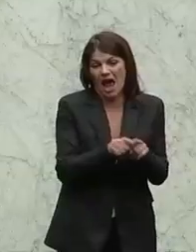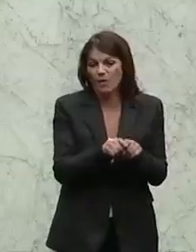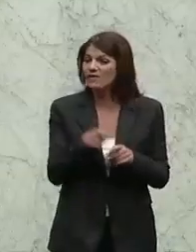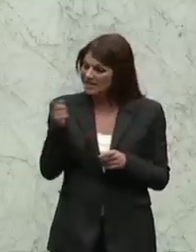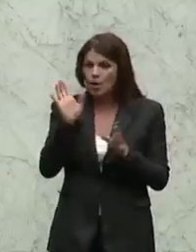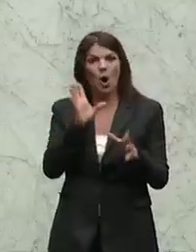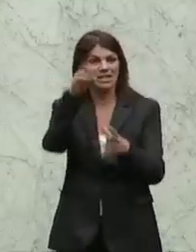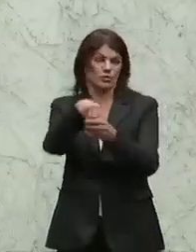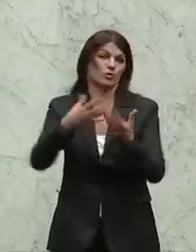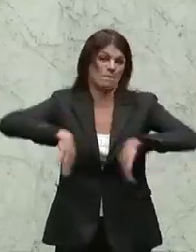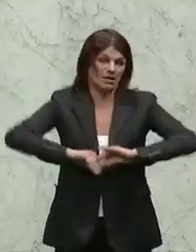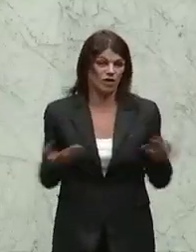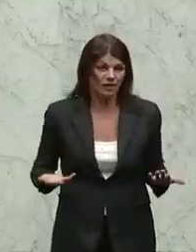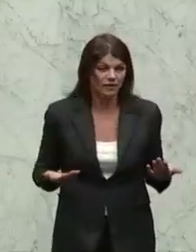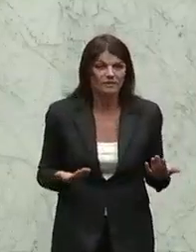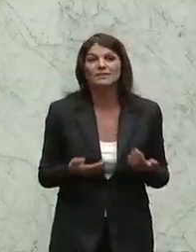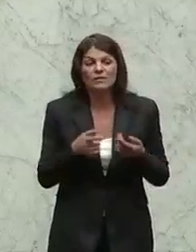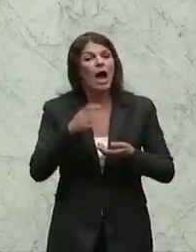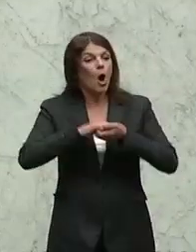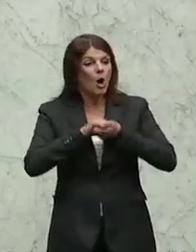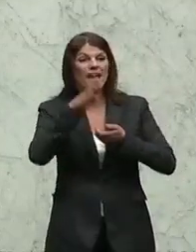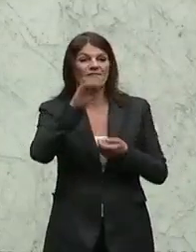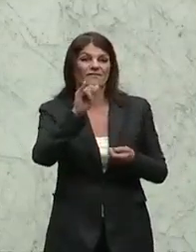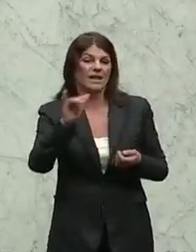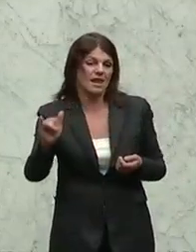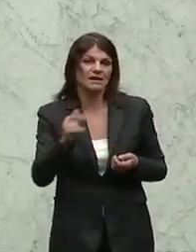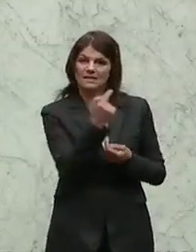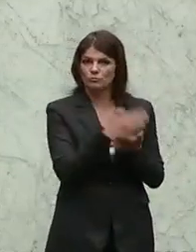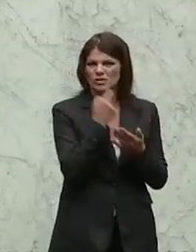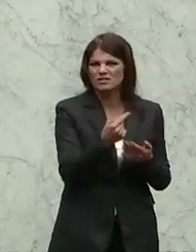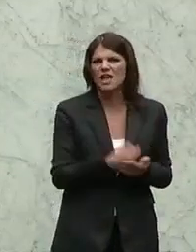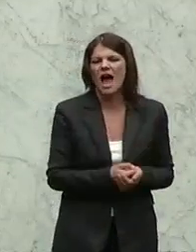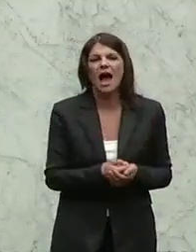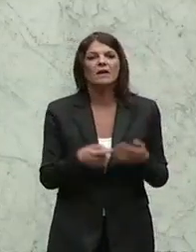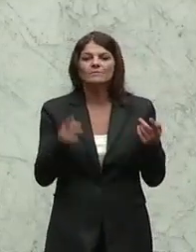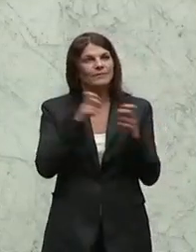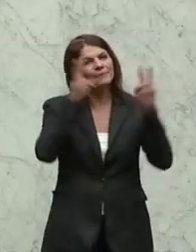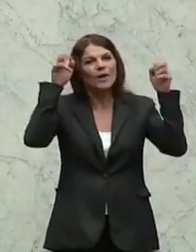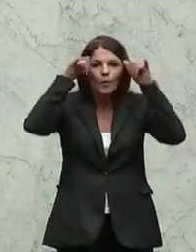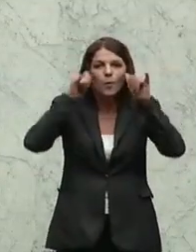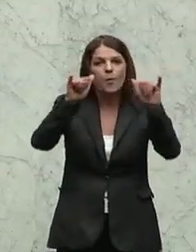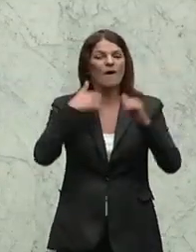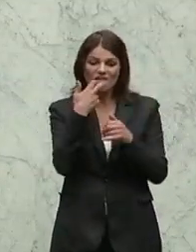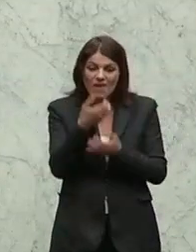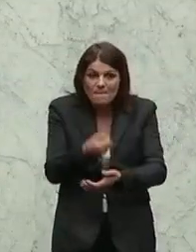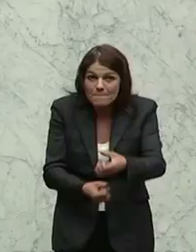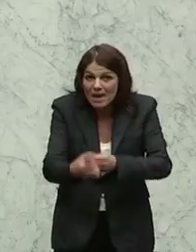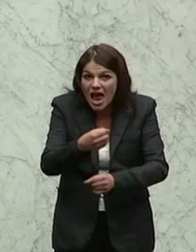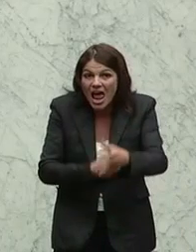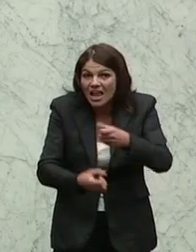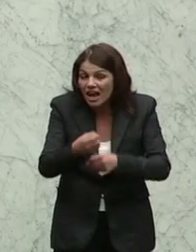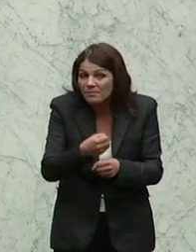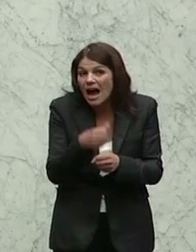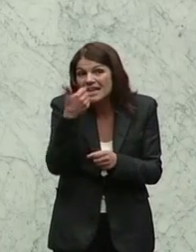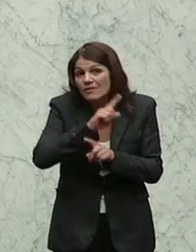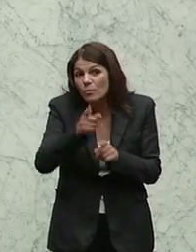zur Gemeinschaft dazu. Und weil es auch schon vom Kollegen Willi gesagt worden ist, der gesagt hat, ja, die Kuh, die man melken will, da darf man